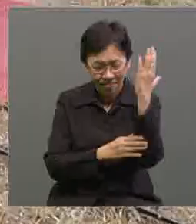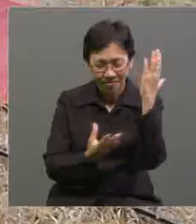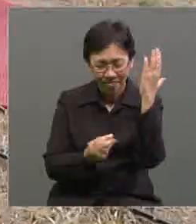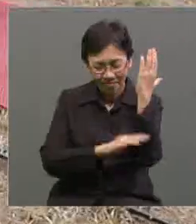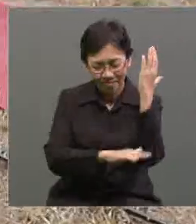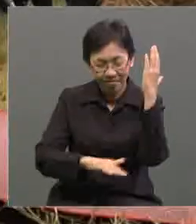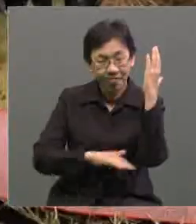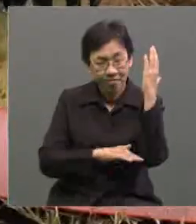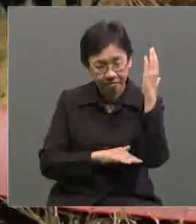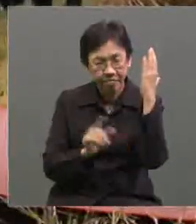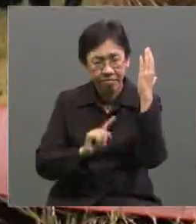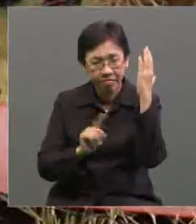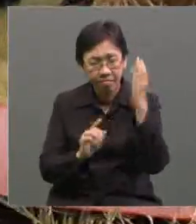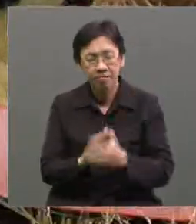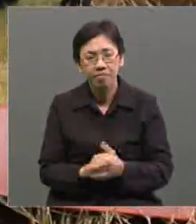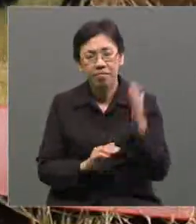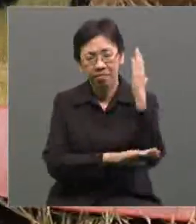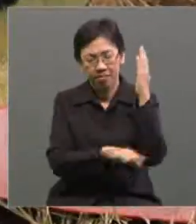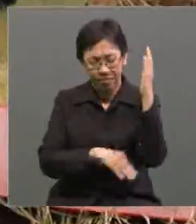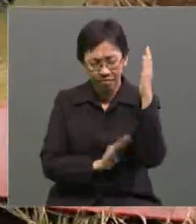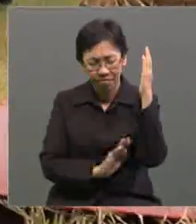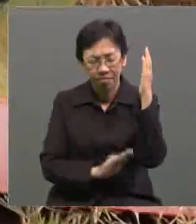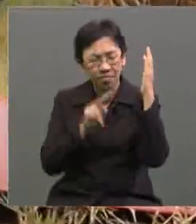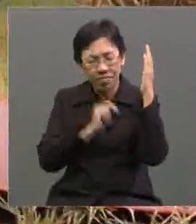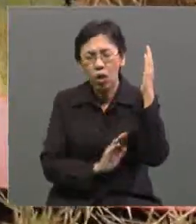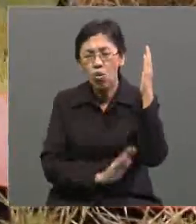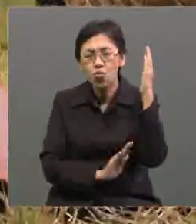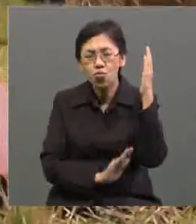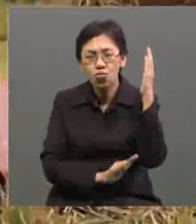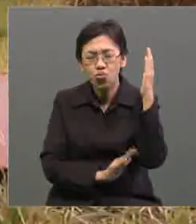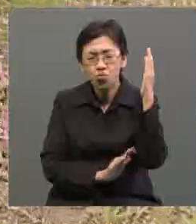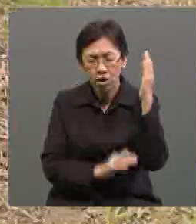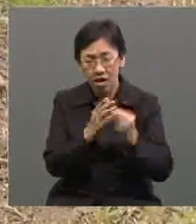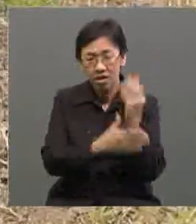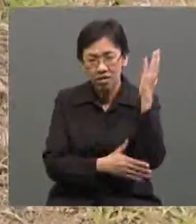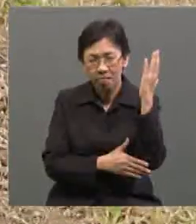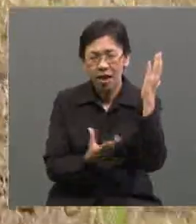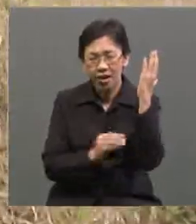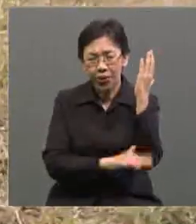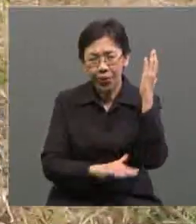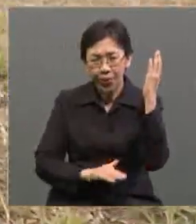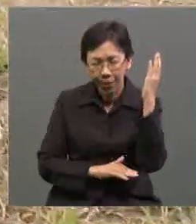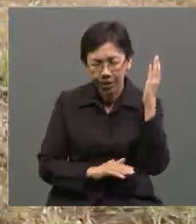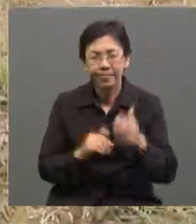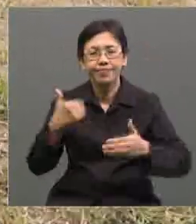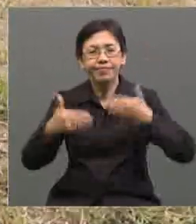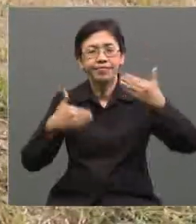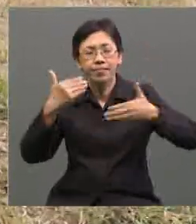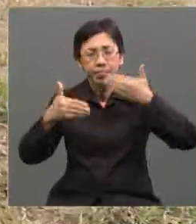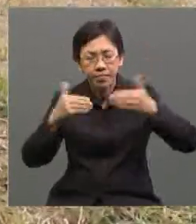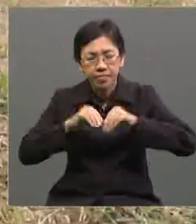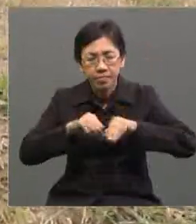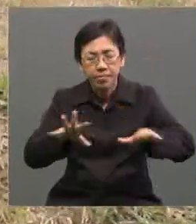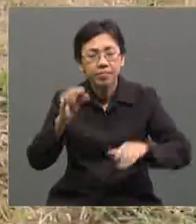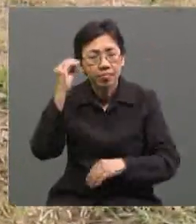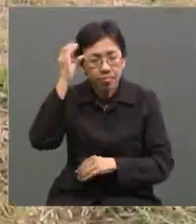คะเขาบอกว่าเป็นการรักษาความชื้นในดินนะคะห่มดินให้กับต้นไม้รวมถึงยังมีนิทรรศการเผยแพร่ความ